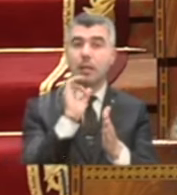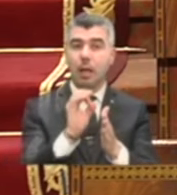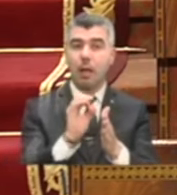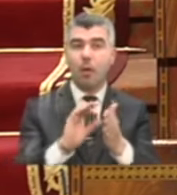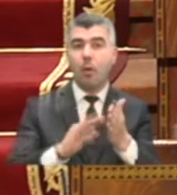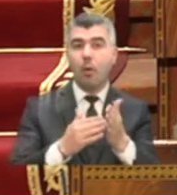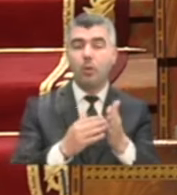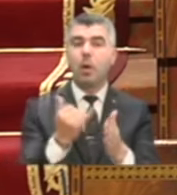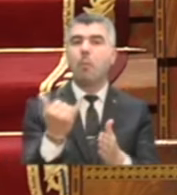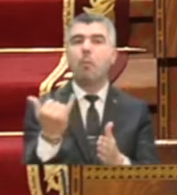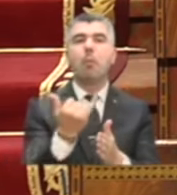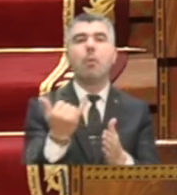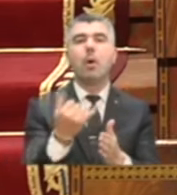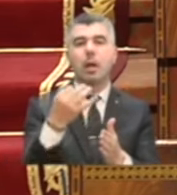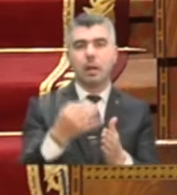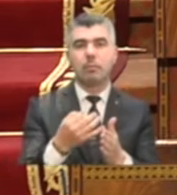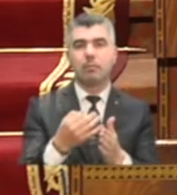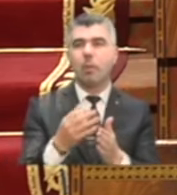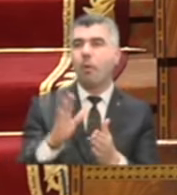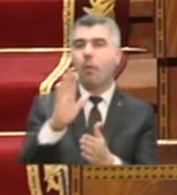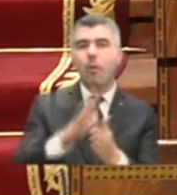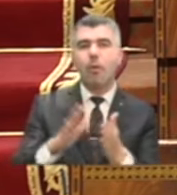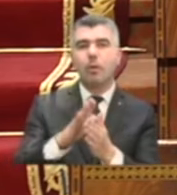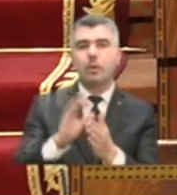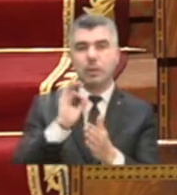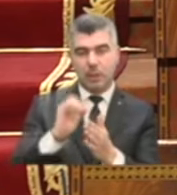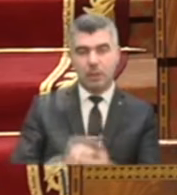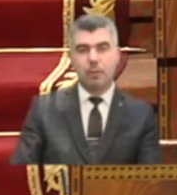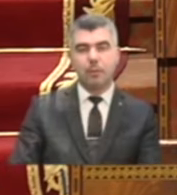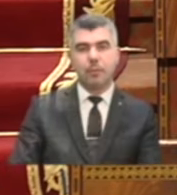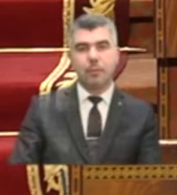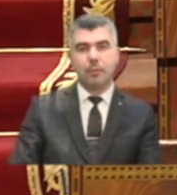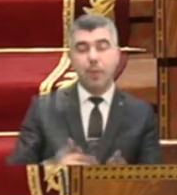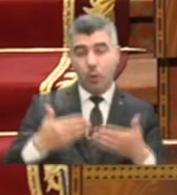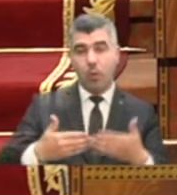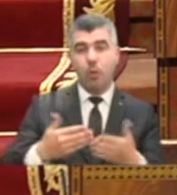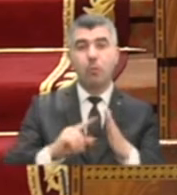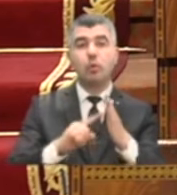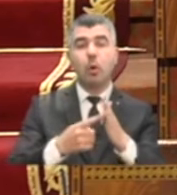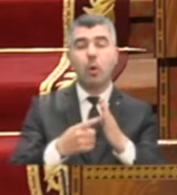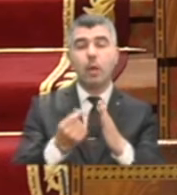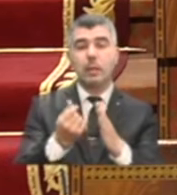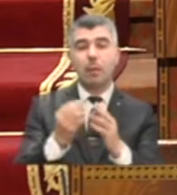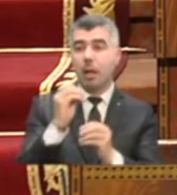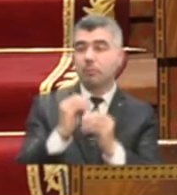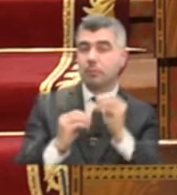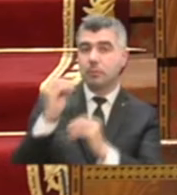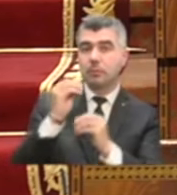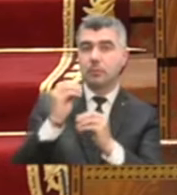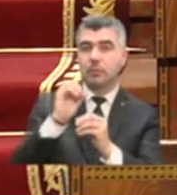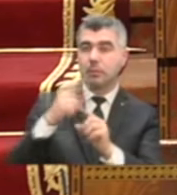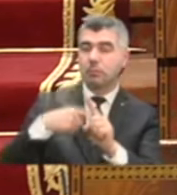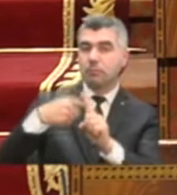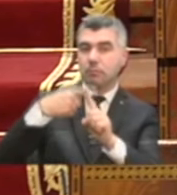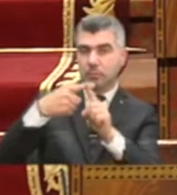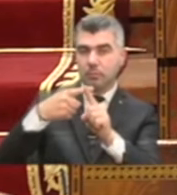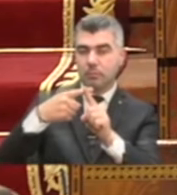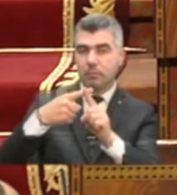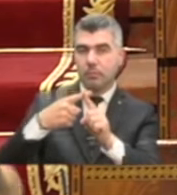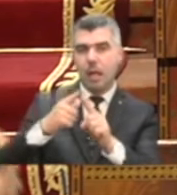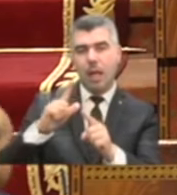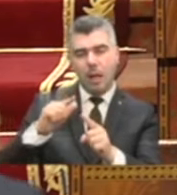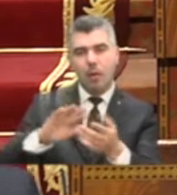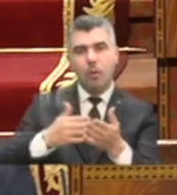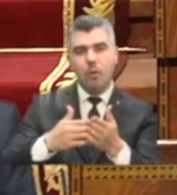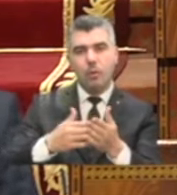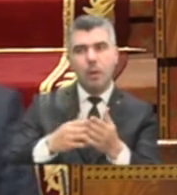في متوالي متناول المواطن، لانه اليوم الكهرباء ثمن الكهرباء فهو باقي غالي، وحنا عندنا جميع الظروف، لا